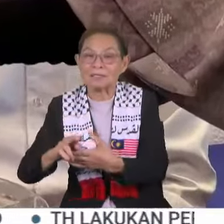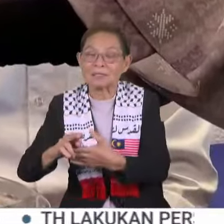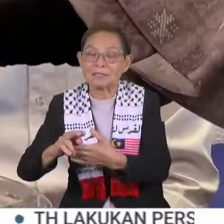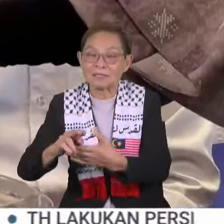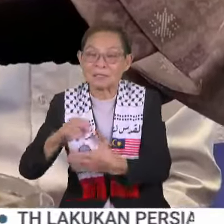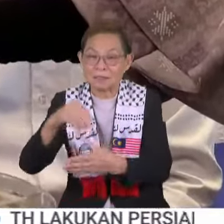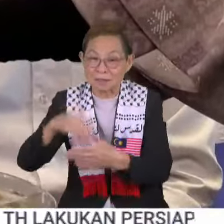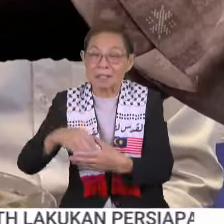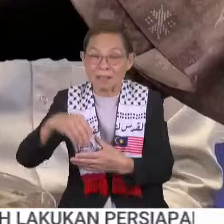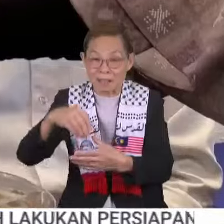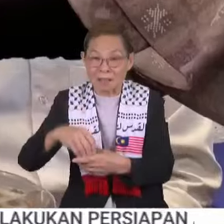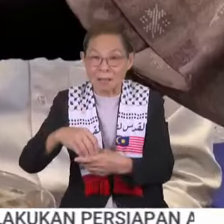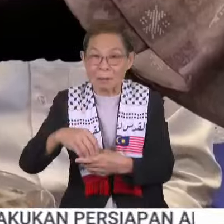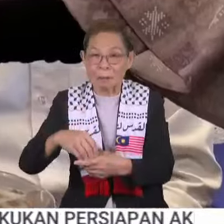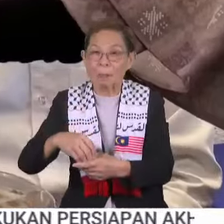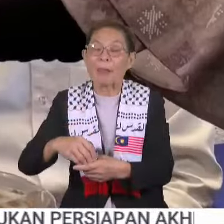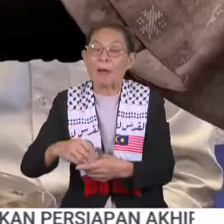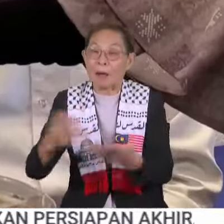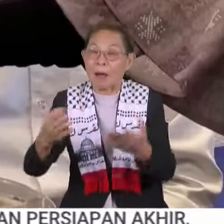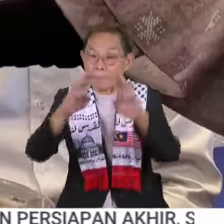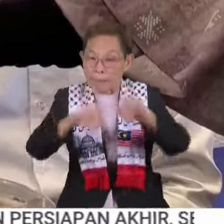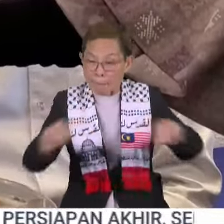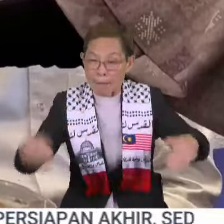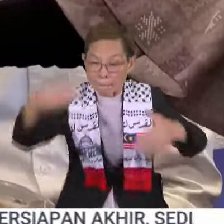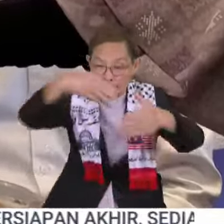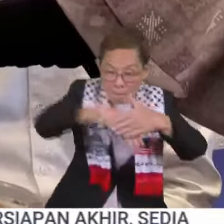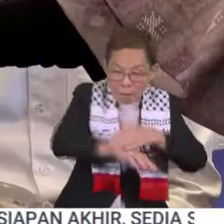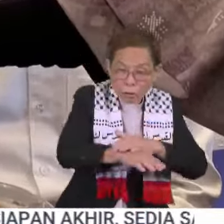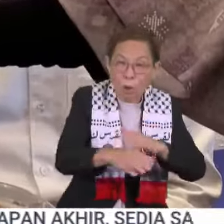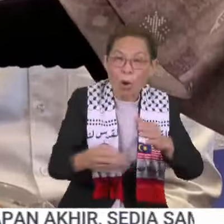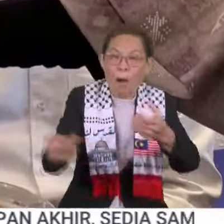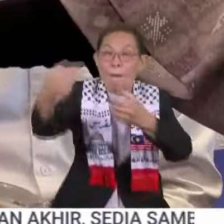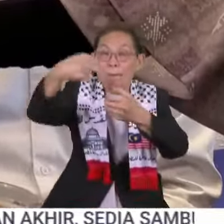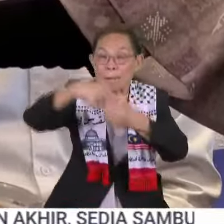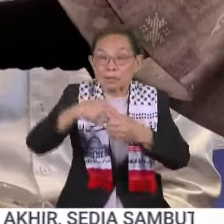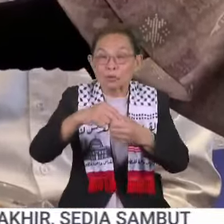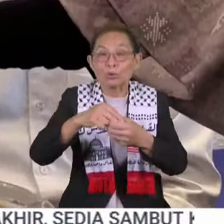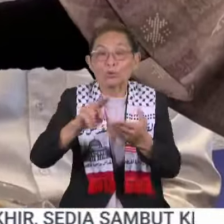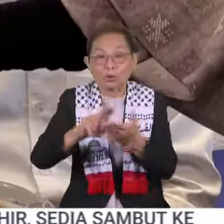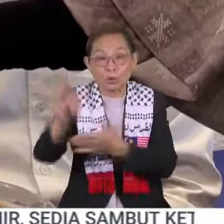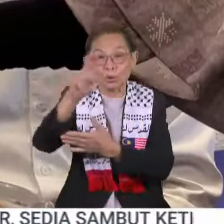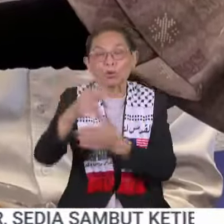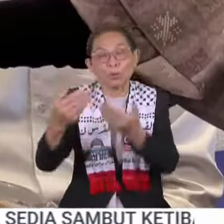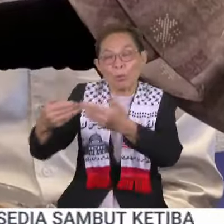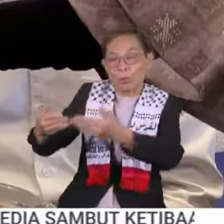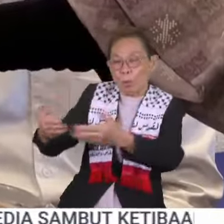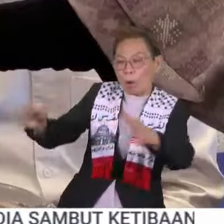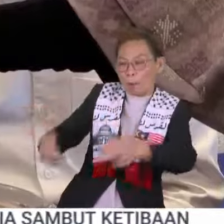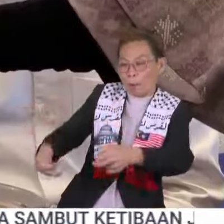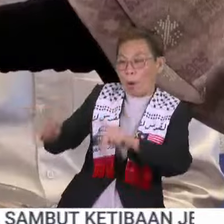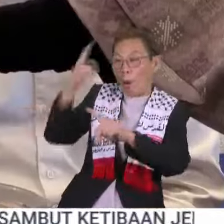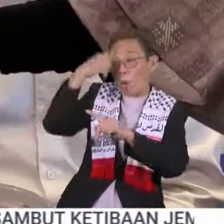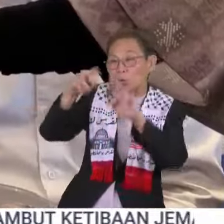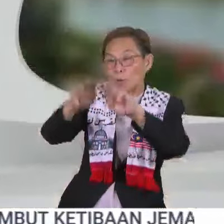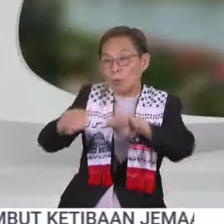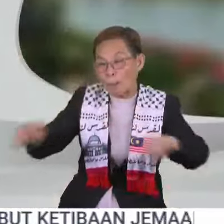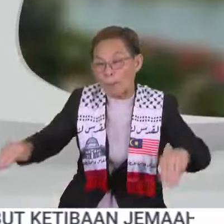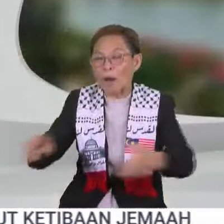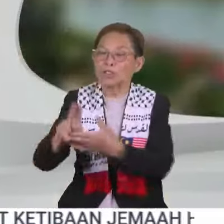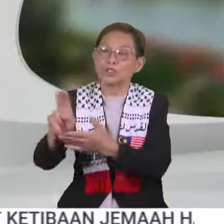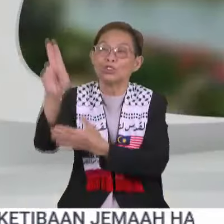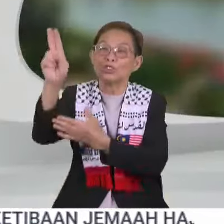dengan mana-mana industri yang masuk ke universiti untuk membuka peluang-peluang pekerjaan kepada para pelajar ataupun mahasiswa Universiti Sultan Zainal Abidin,